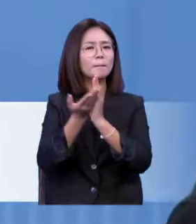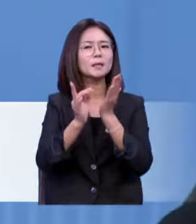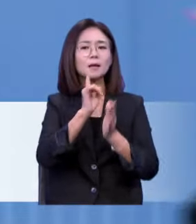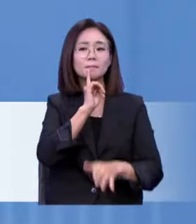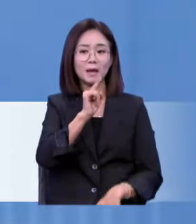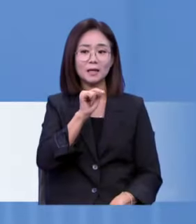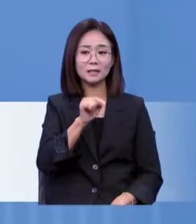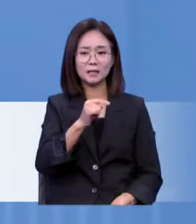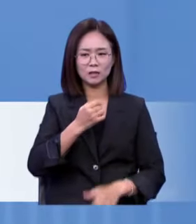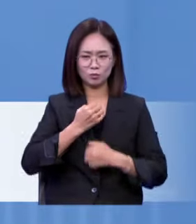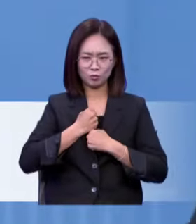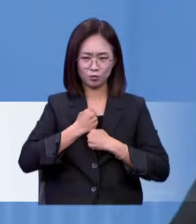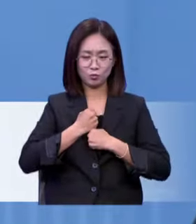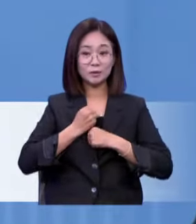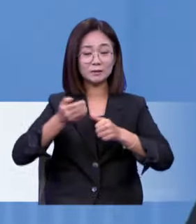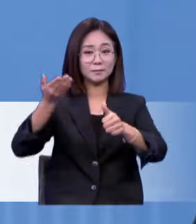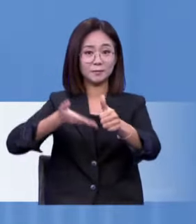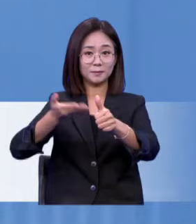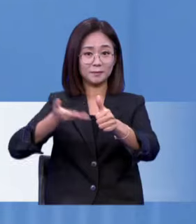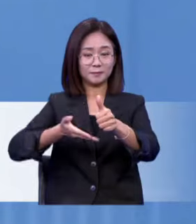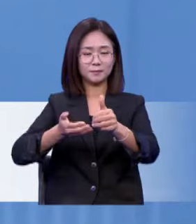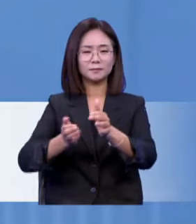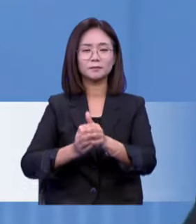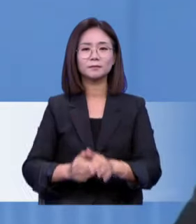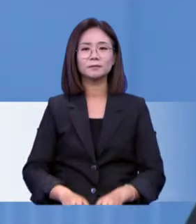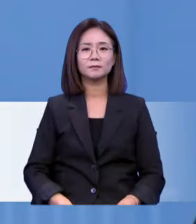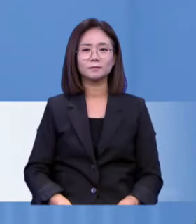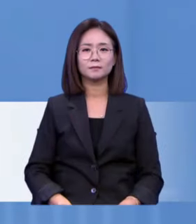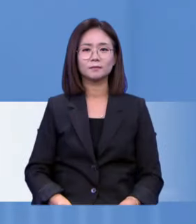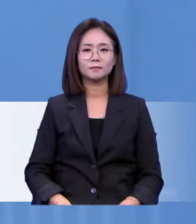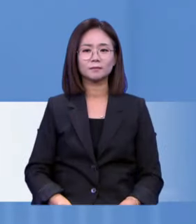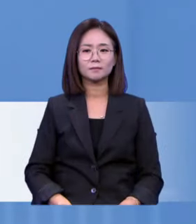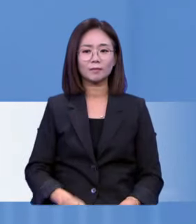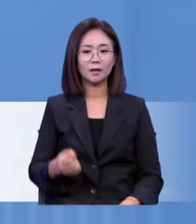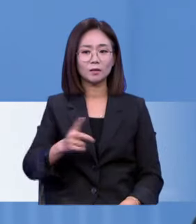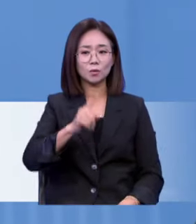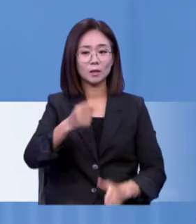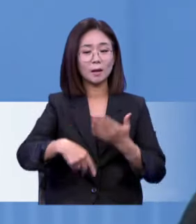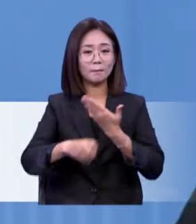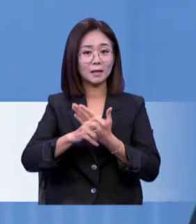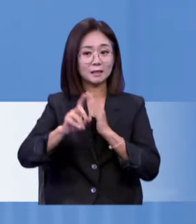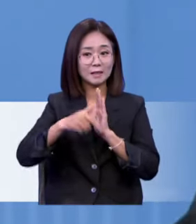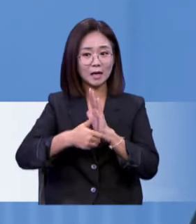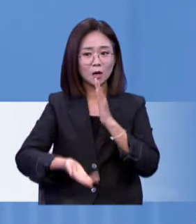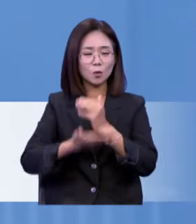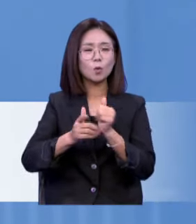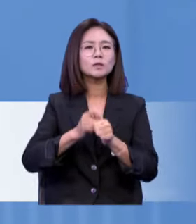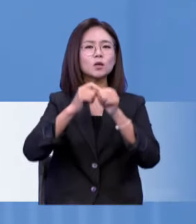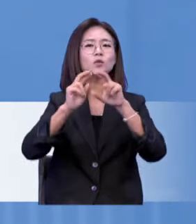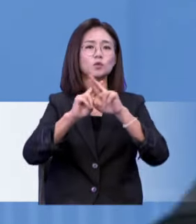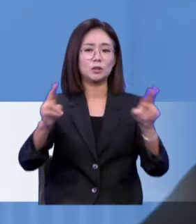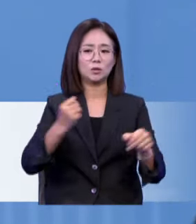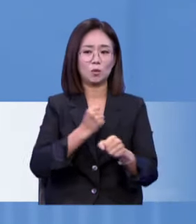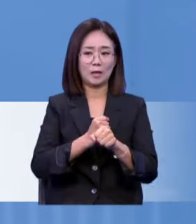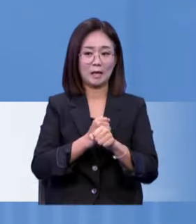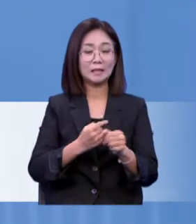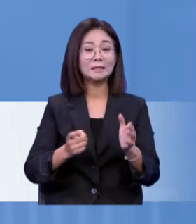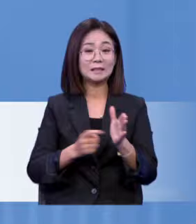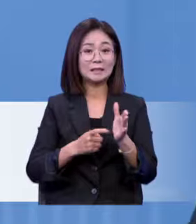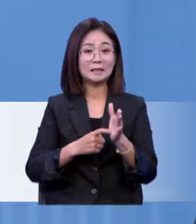은행을 주의할 것을 주문하는 내용입니다 또한이를 위반할 경우 공천 취소를 포함해